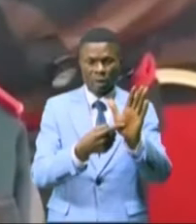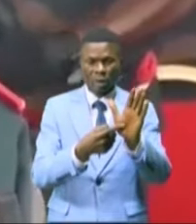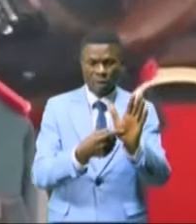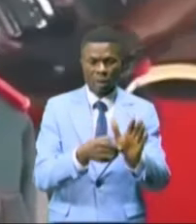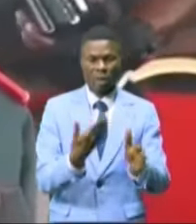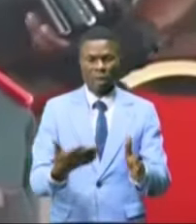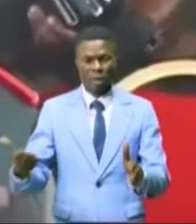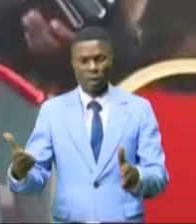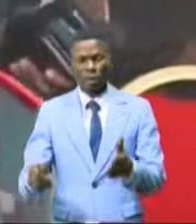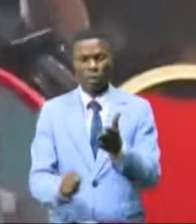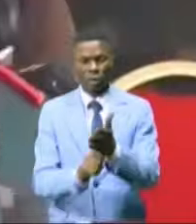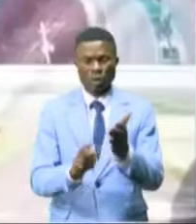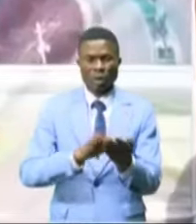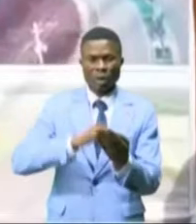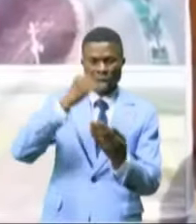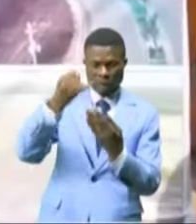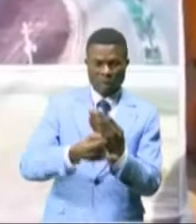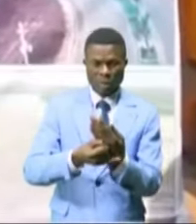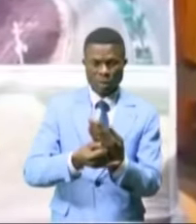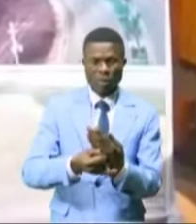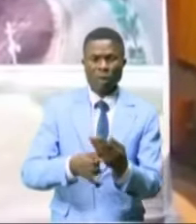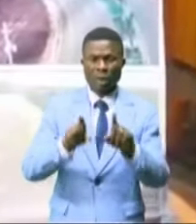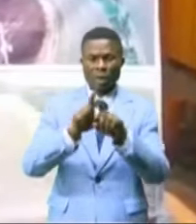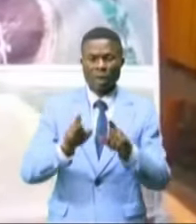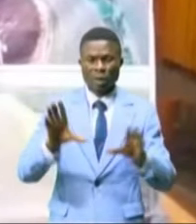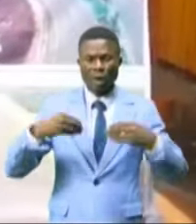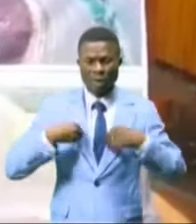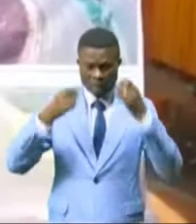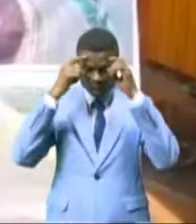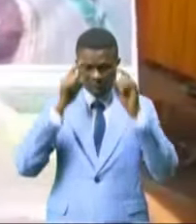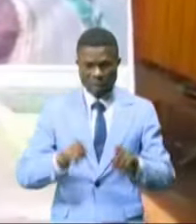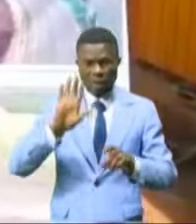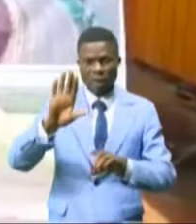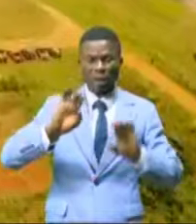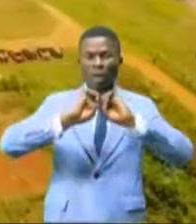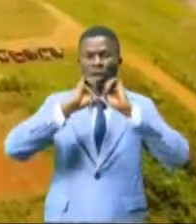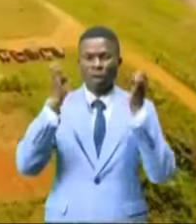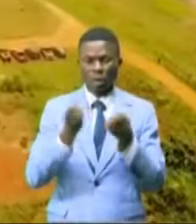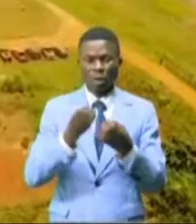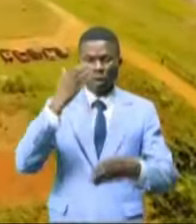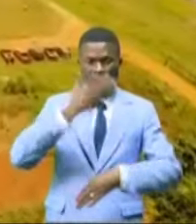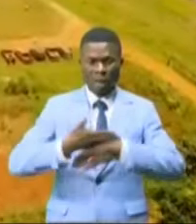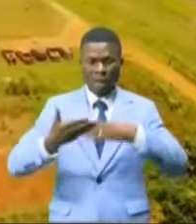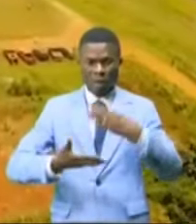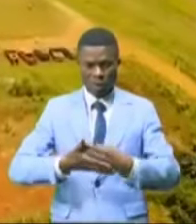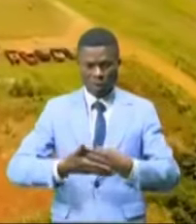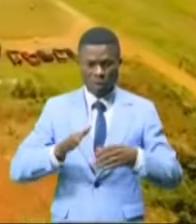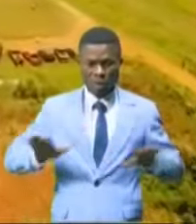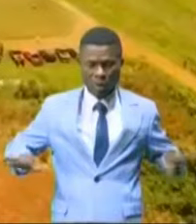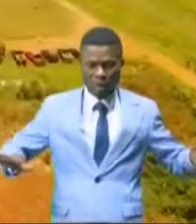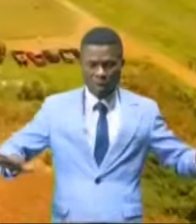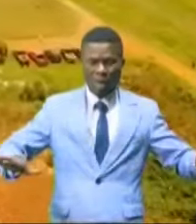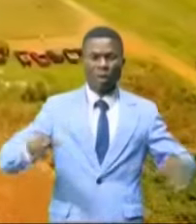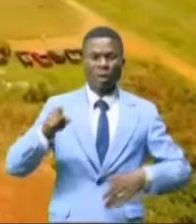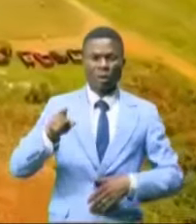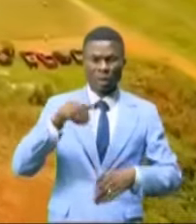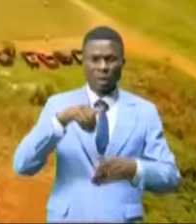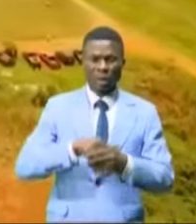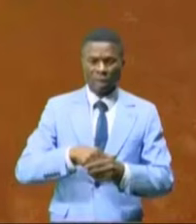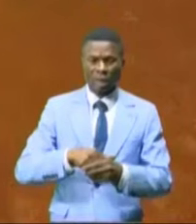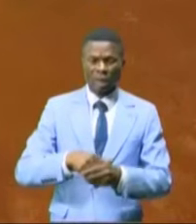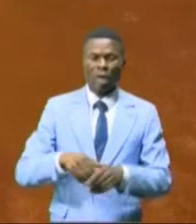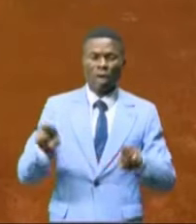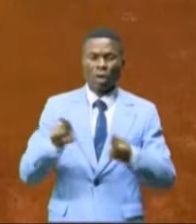aspects techniques du projet et réaffirmé la détermination de son entreprise à construire cette infrastructure aéroportuaire dans les